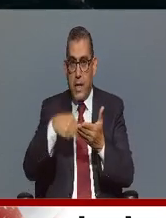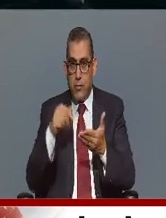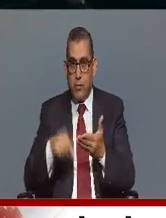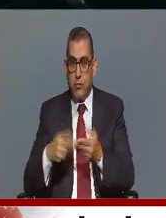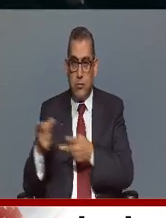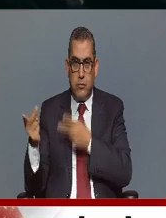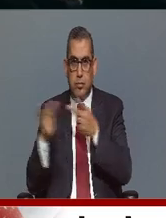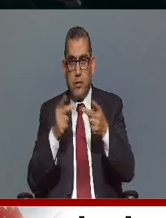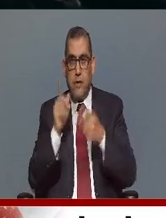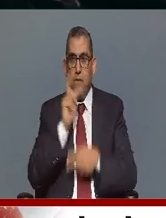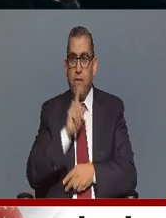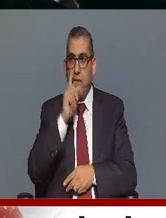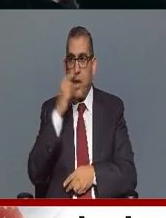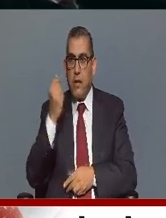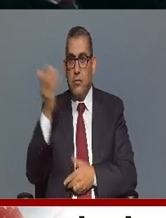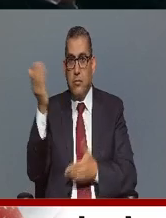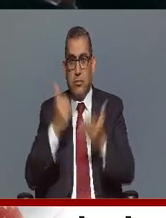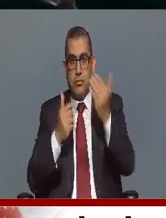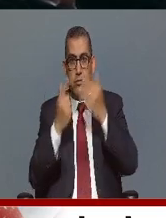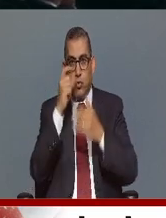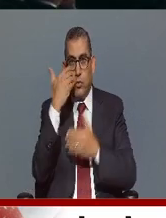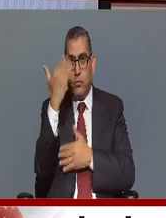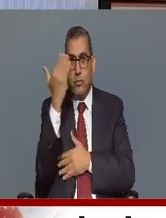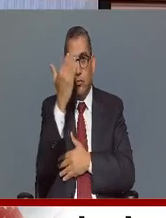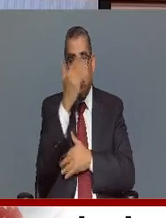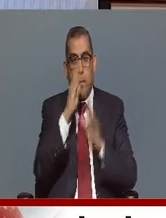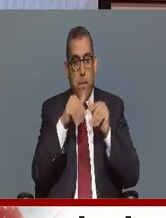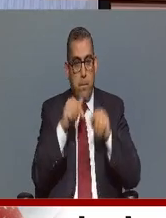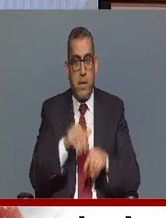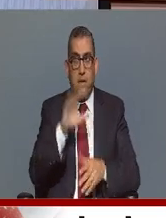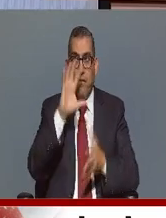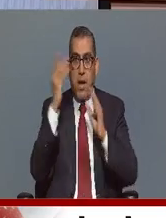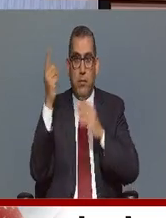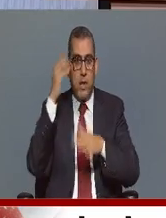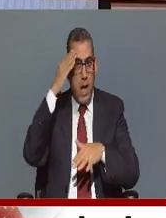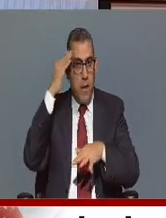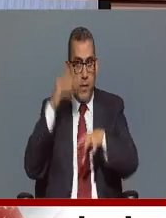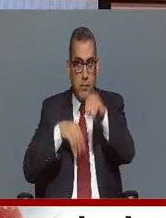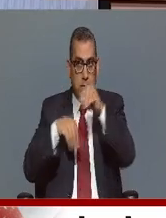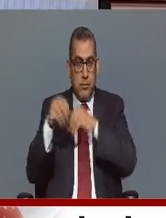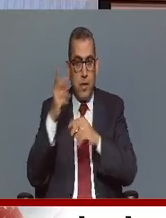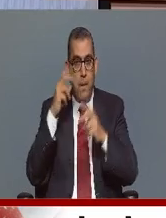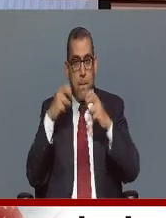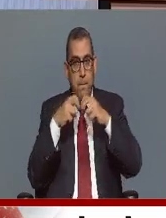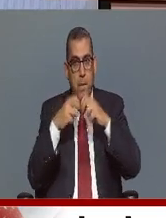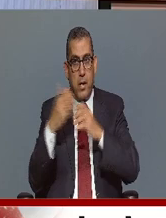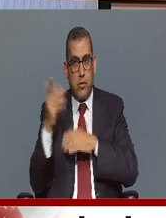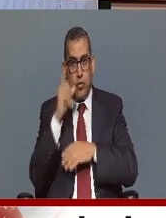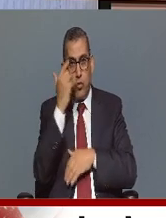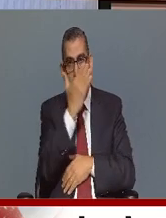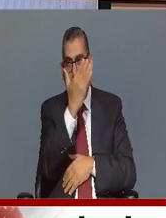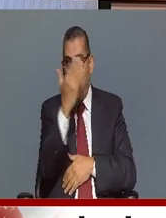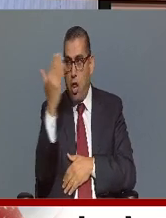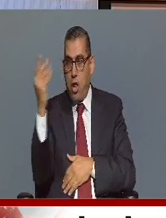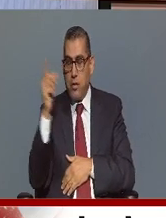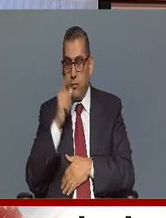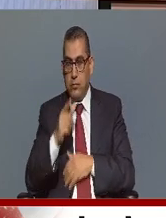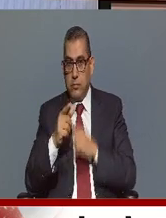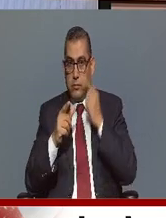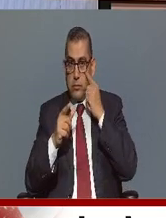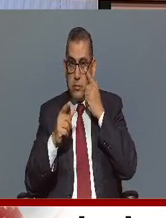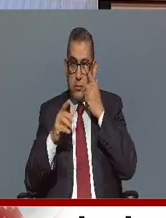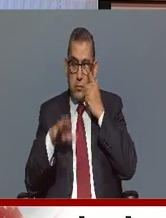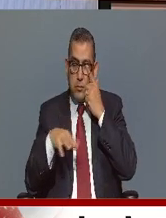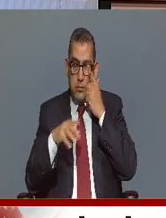لاستضافة الفنانين التشكيليين من مصر والعالم لتبادل الخبرات وإقامة المعارض والسوق. يبقى